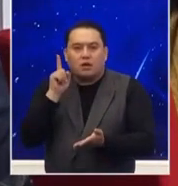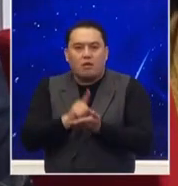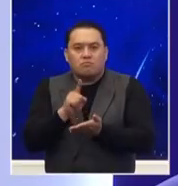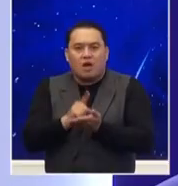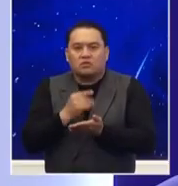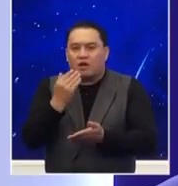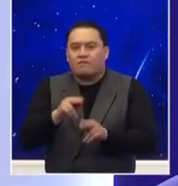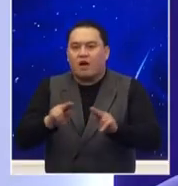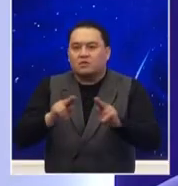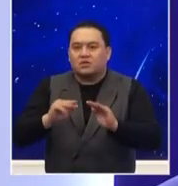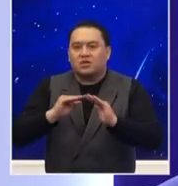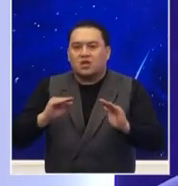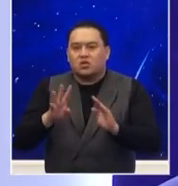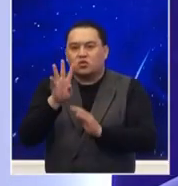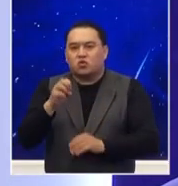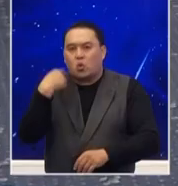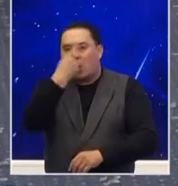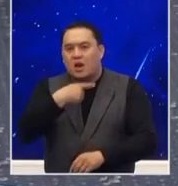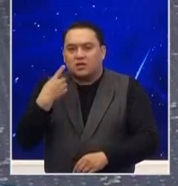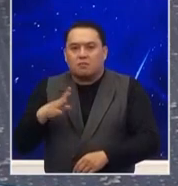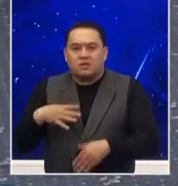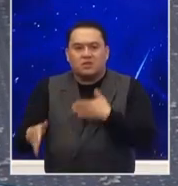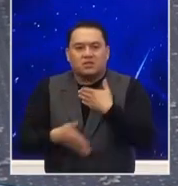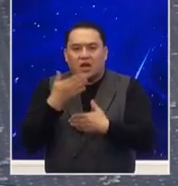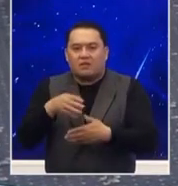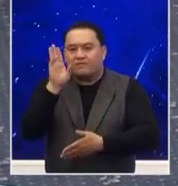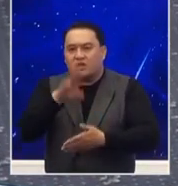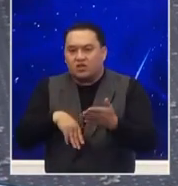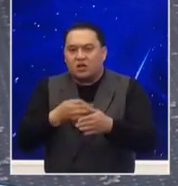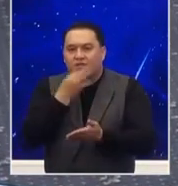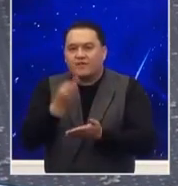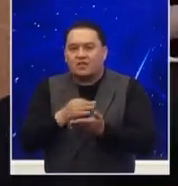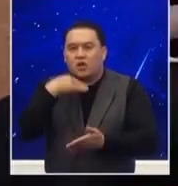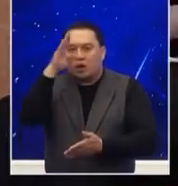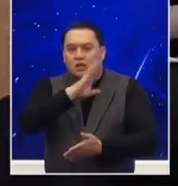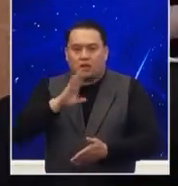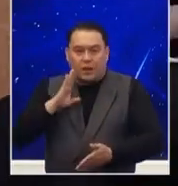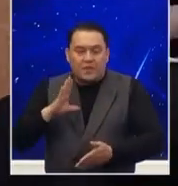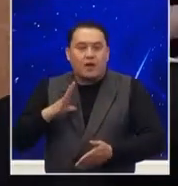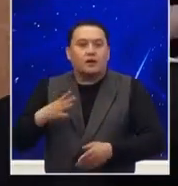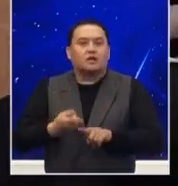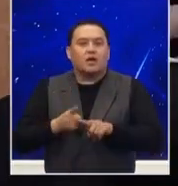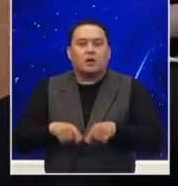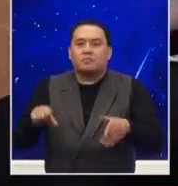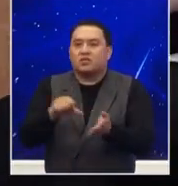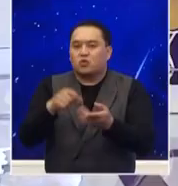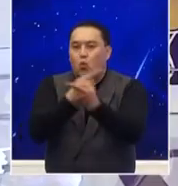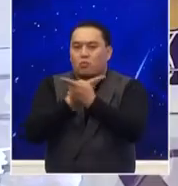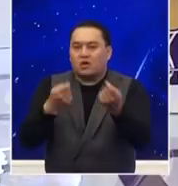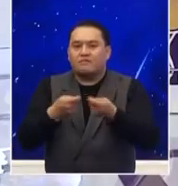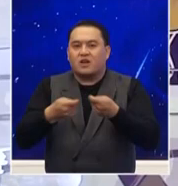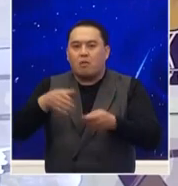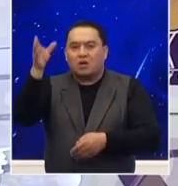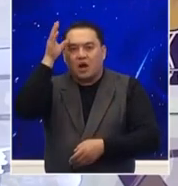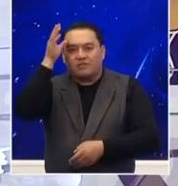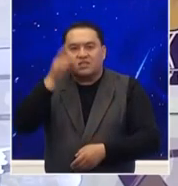обязанностей воспитание детей около 400 лиц были привлечены к административной ответственности. Об этом сообщили представители управления